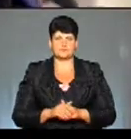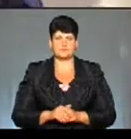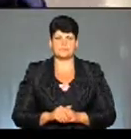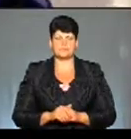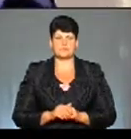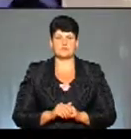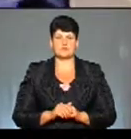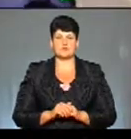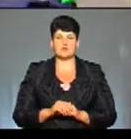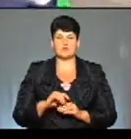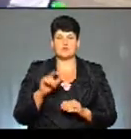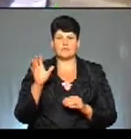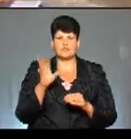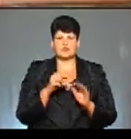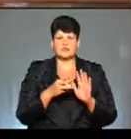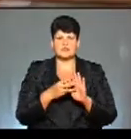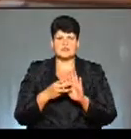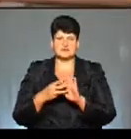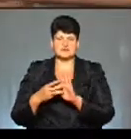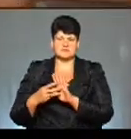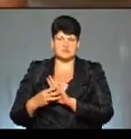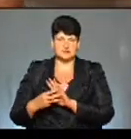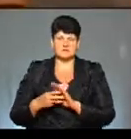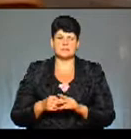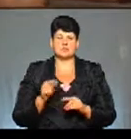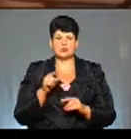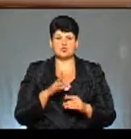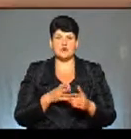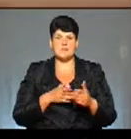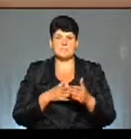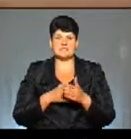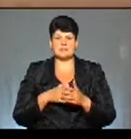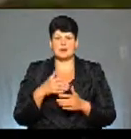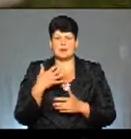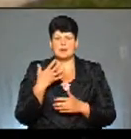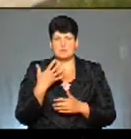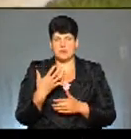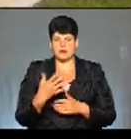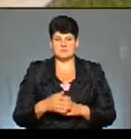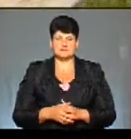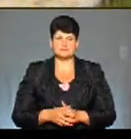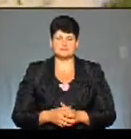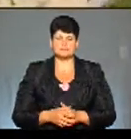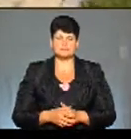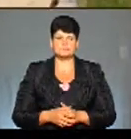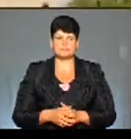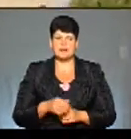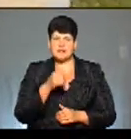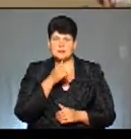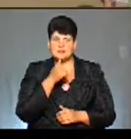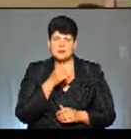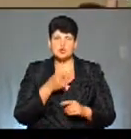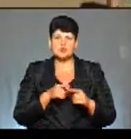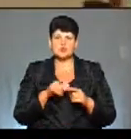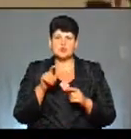9. Сюди 8 градусів кут нахилу, при тому, що максимальний 5 допустимий. Експерт цього проєкту